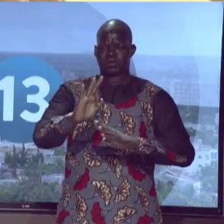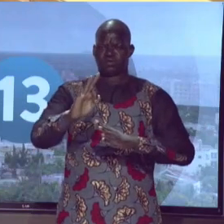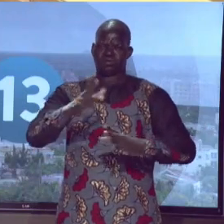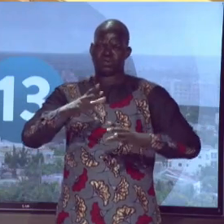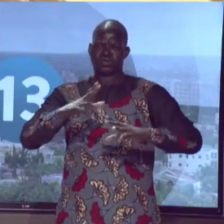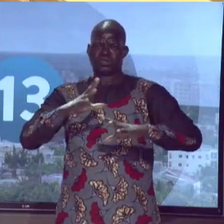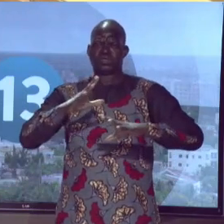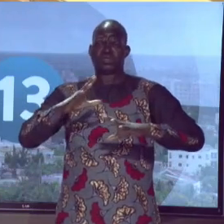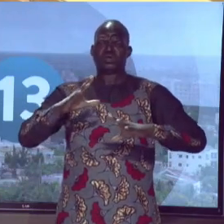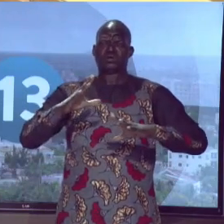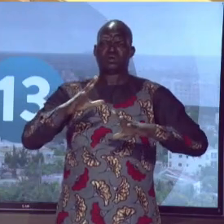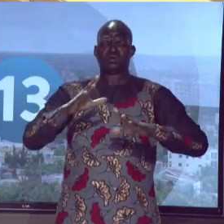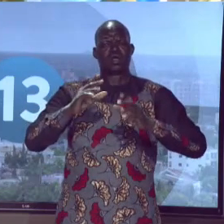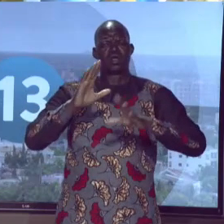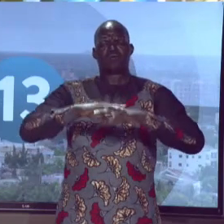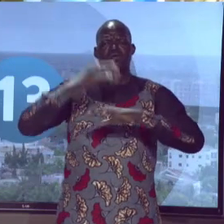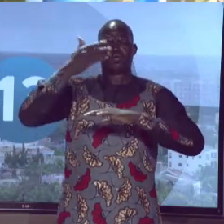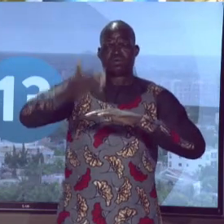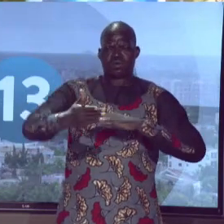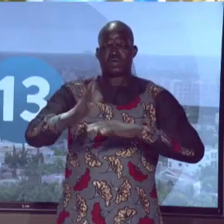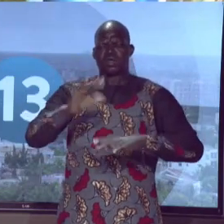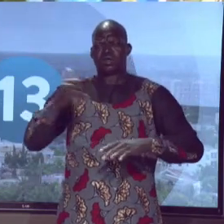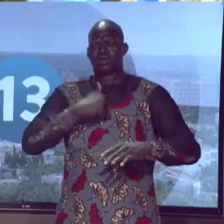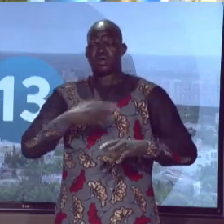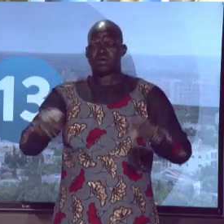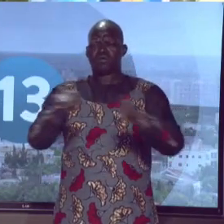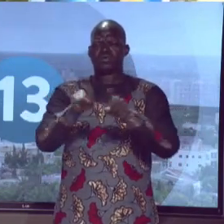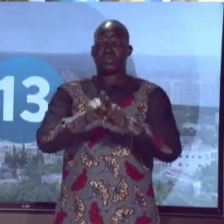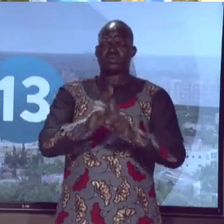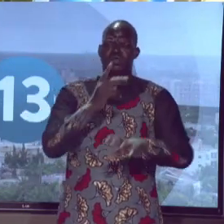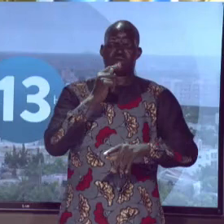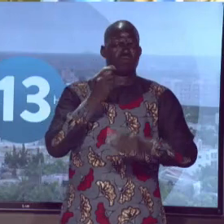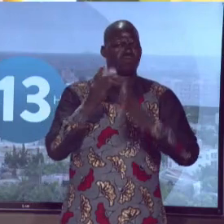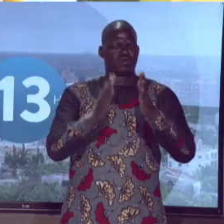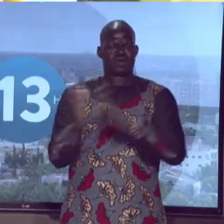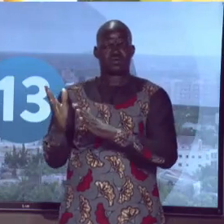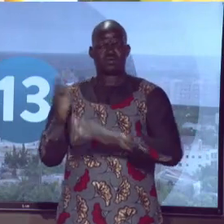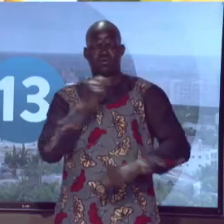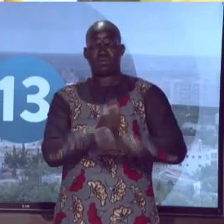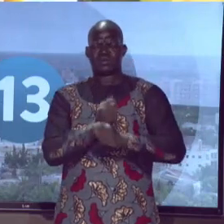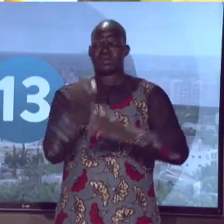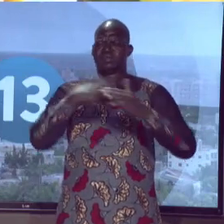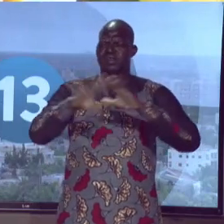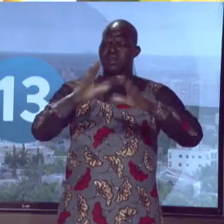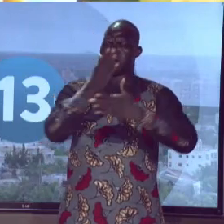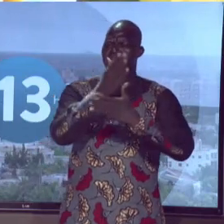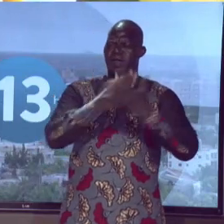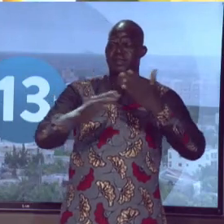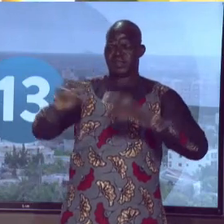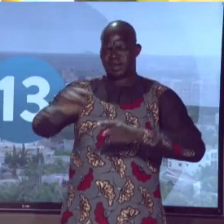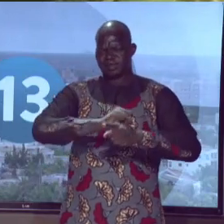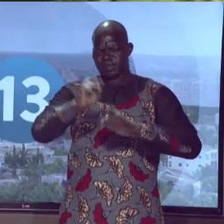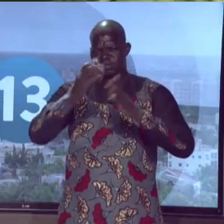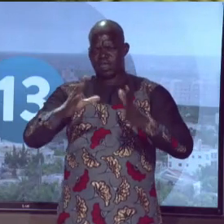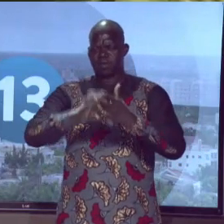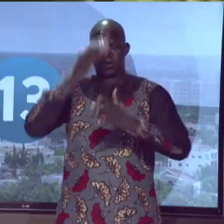modélistes. Un peu plus loin, il y a l'incubation au métier. Dans cette unité, les stagiaires apprennent les techniques